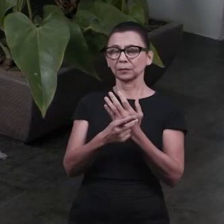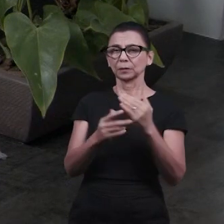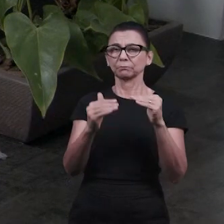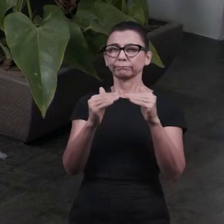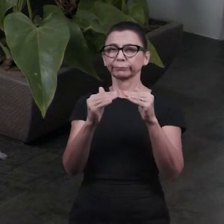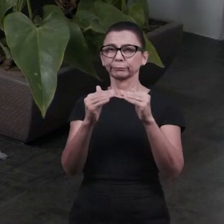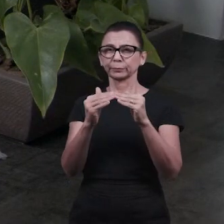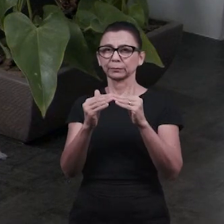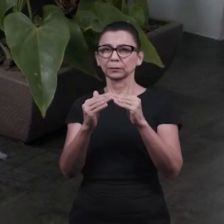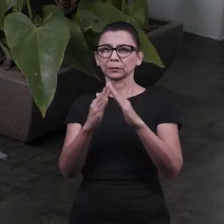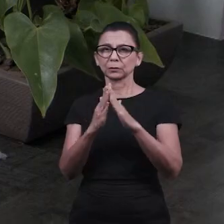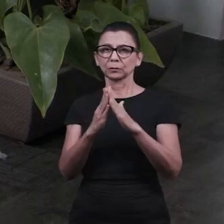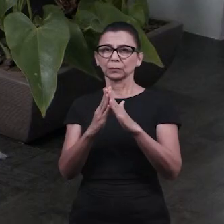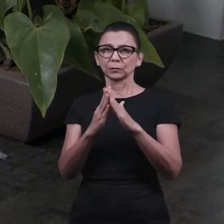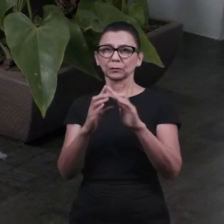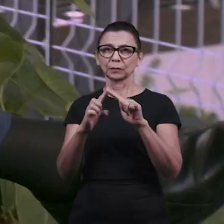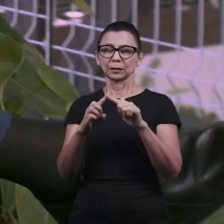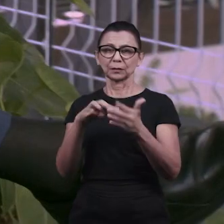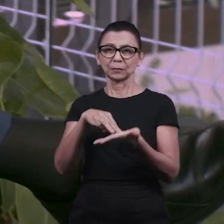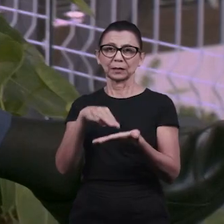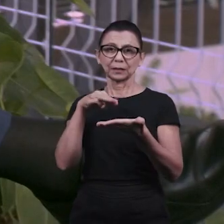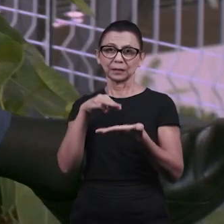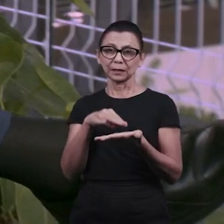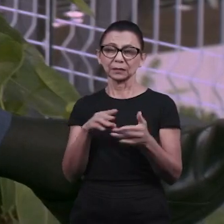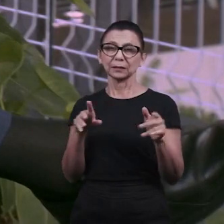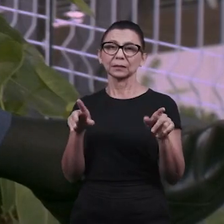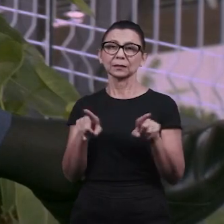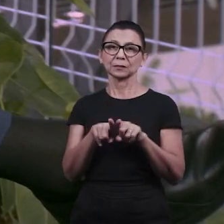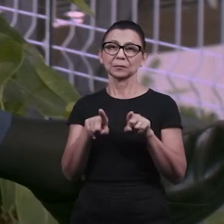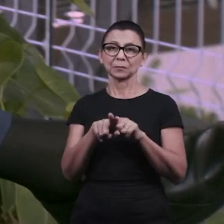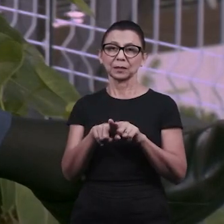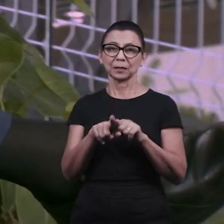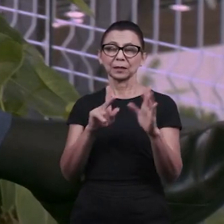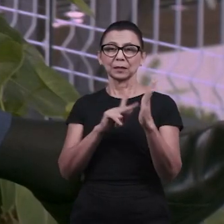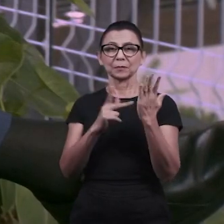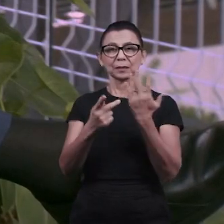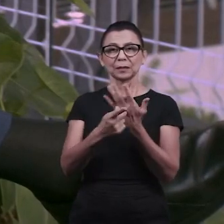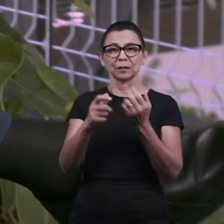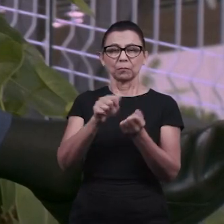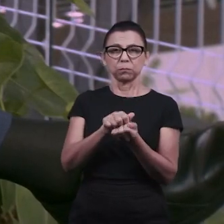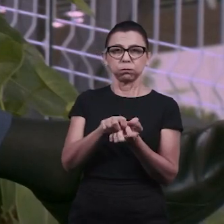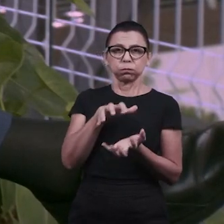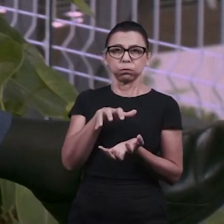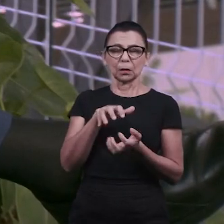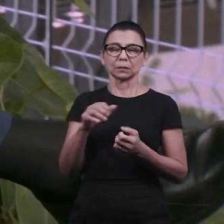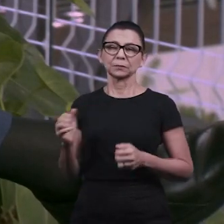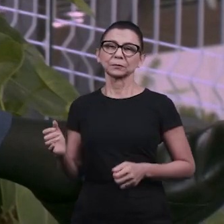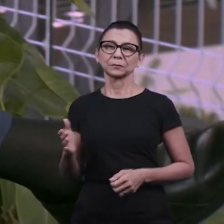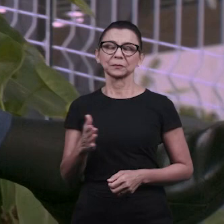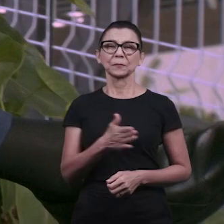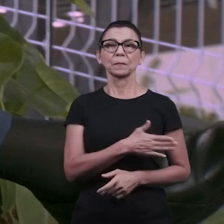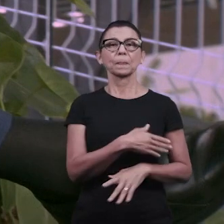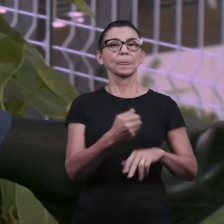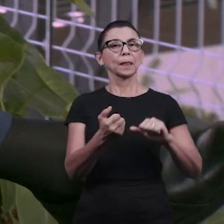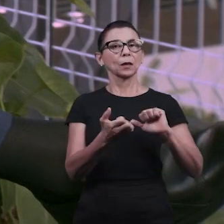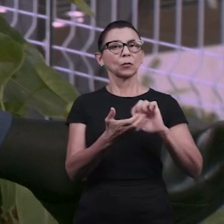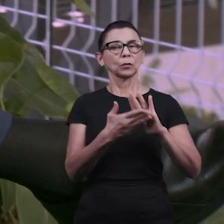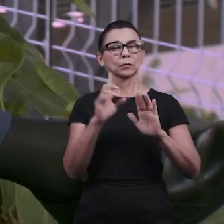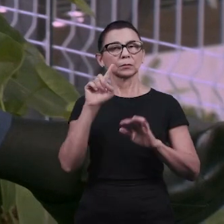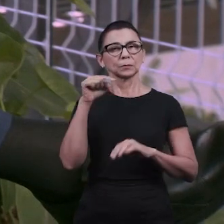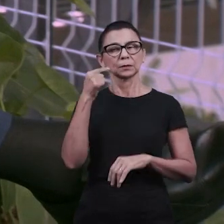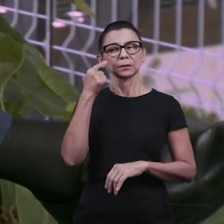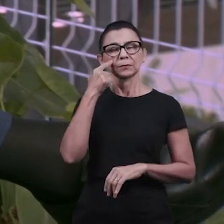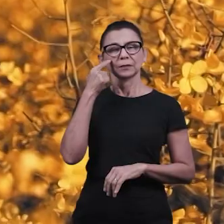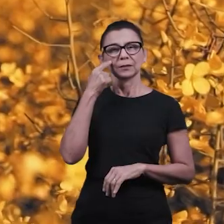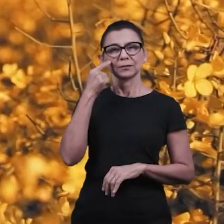chrétienne Maranatha, abordera la parabole du ferment. Maintenant, nous allons chanter une louange et après la louange, vous assistez au volet